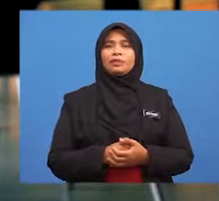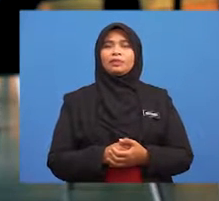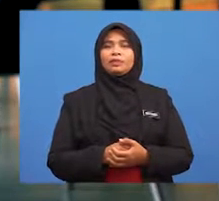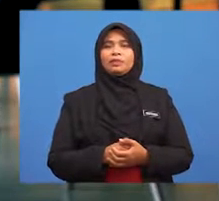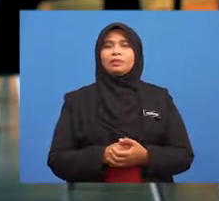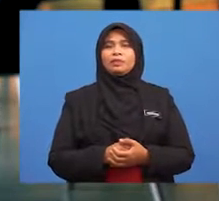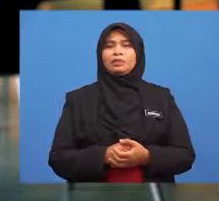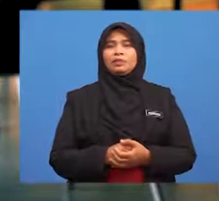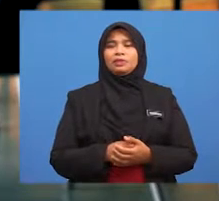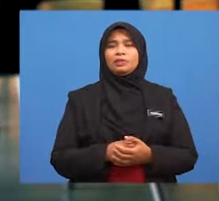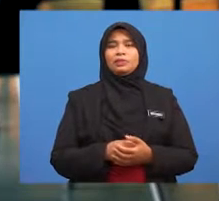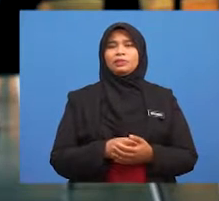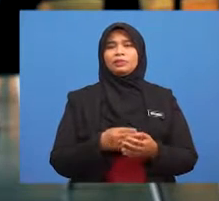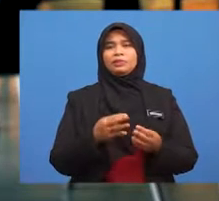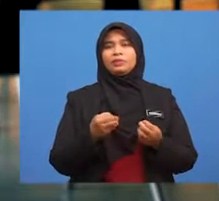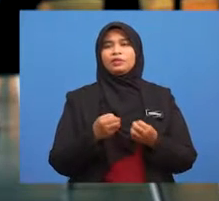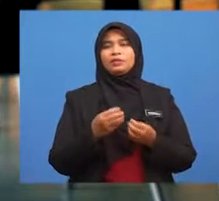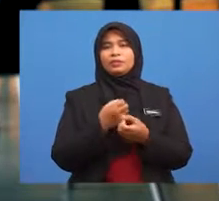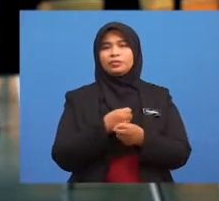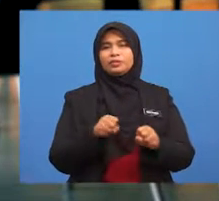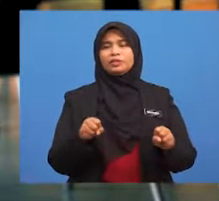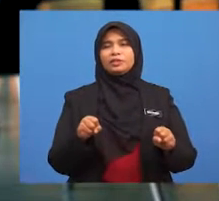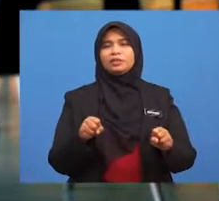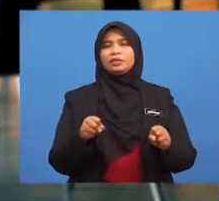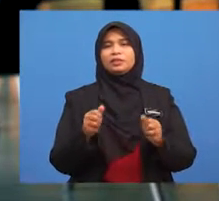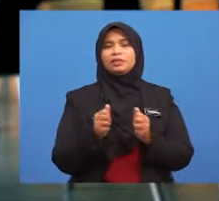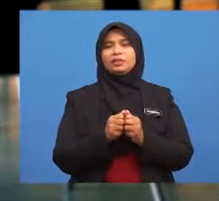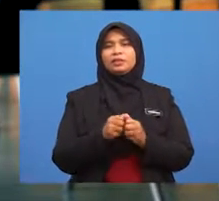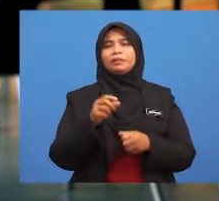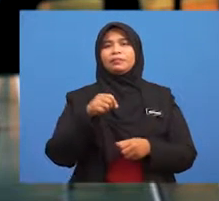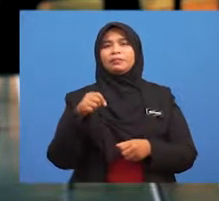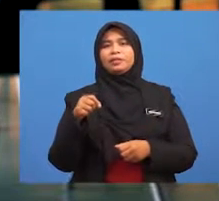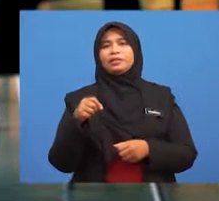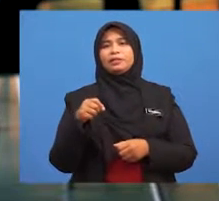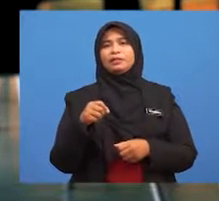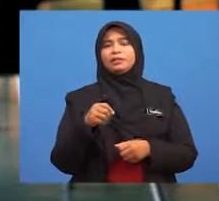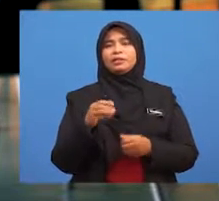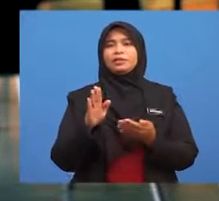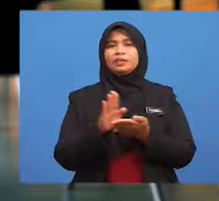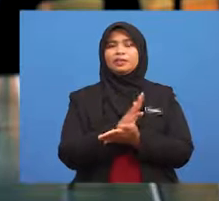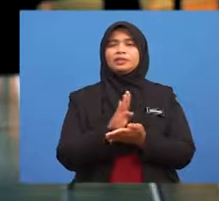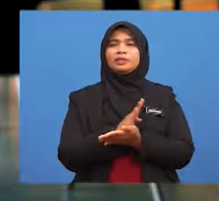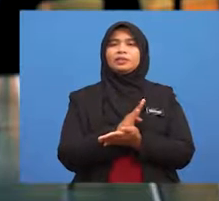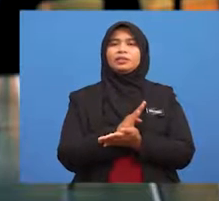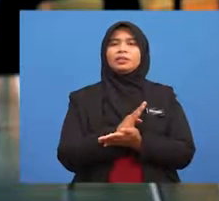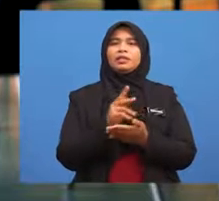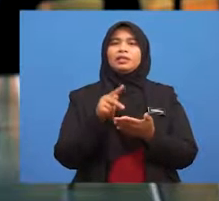Baiklah, murid-murid. Diminta untuk bersedia dengan pen,